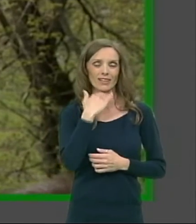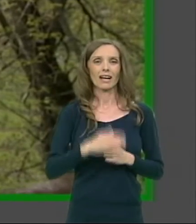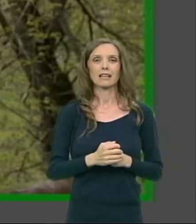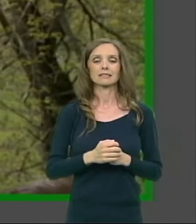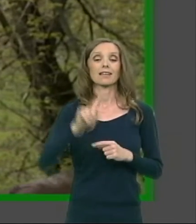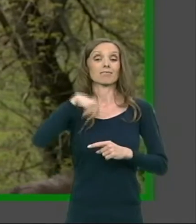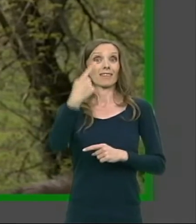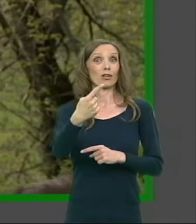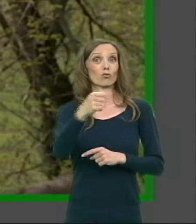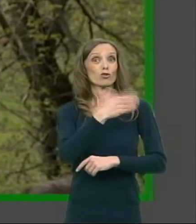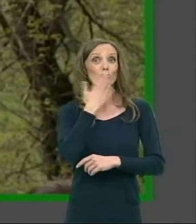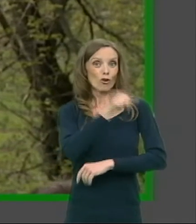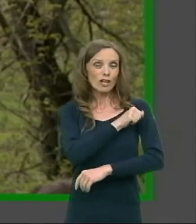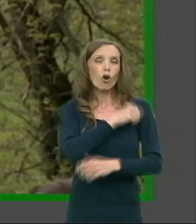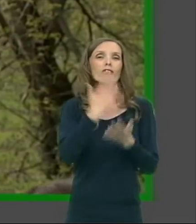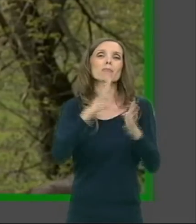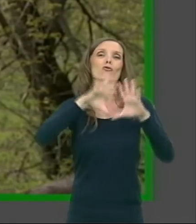sljedeće školske godine ćemo imati